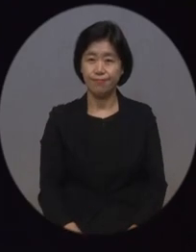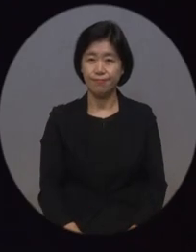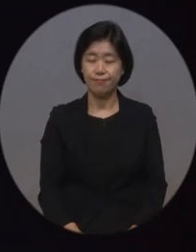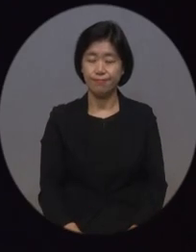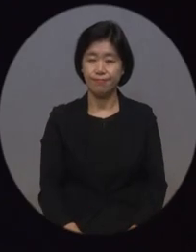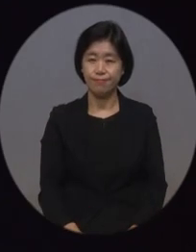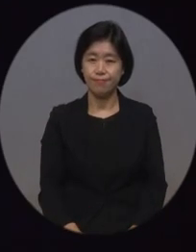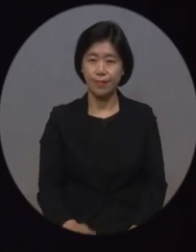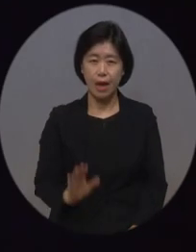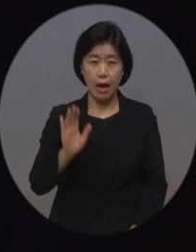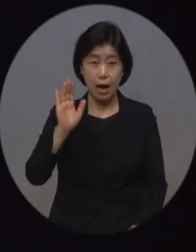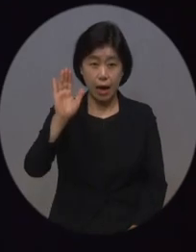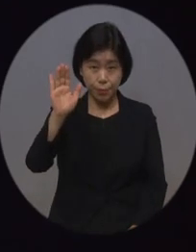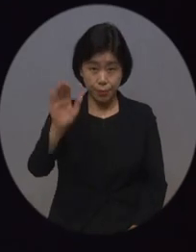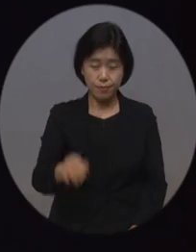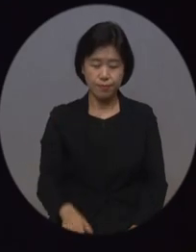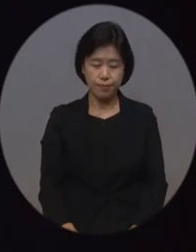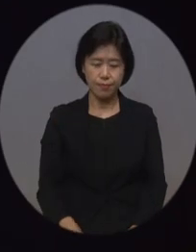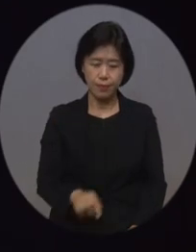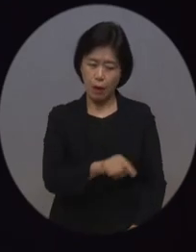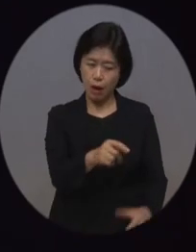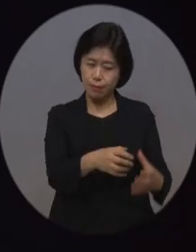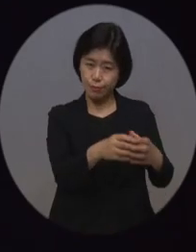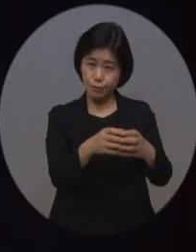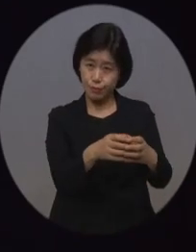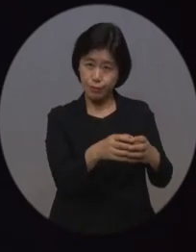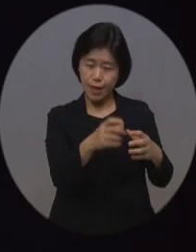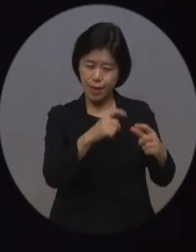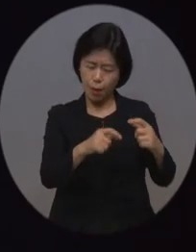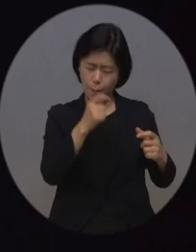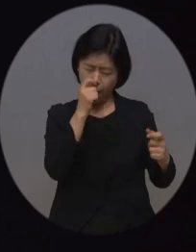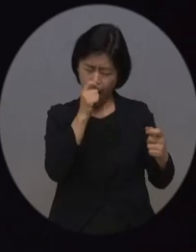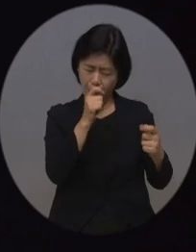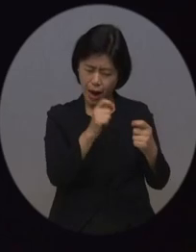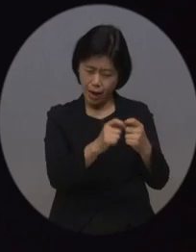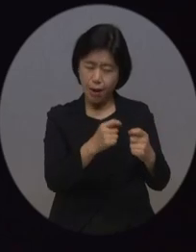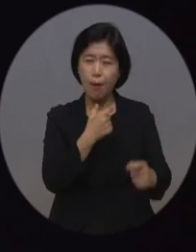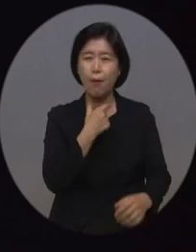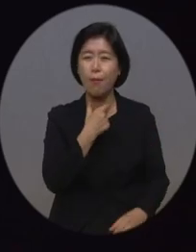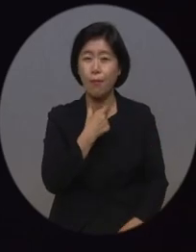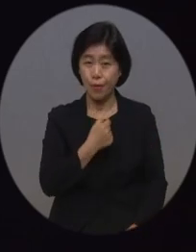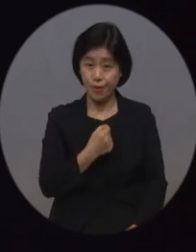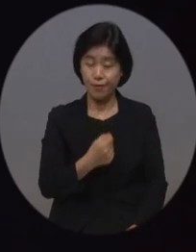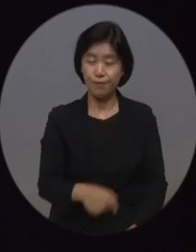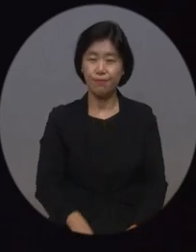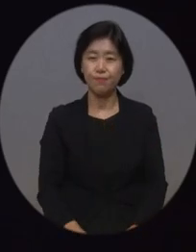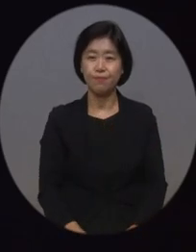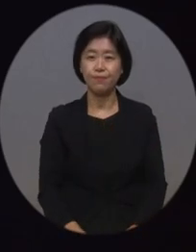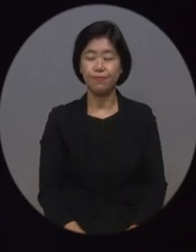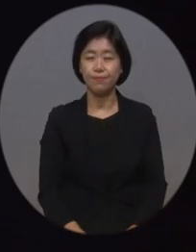아무쪼록 그들의 친목이 돈독해지기를 바라보는 것인데,